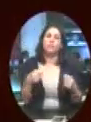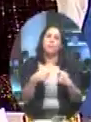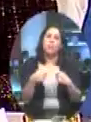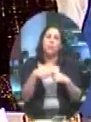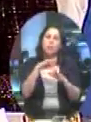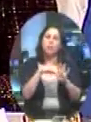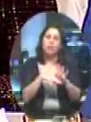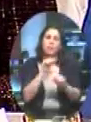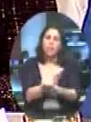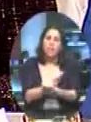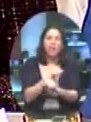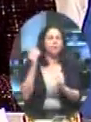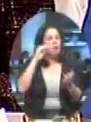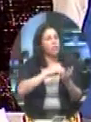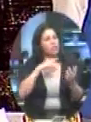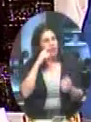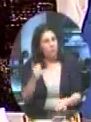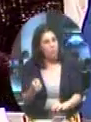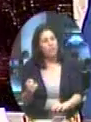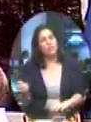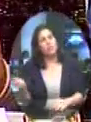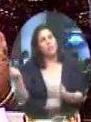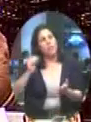כליאתם. התוספת אומרת שבנוסף